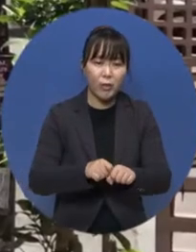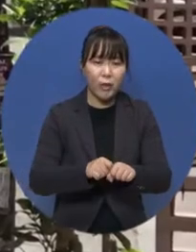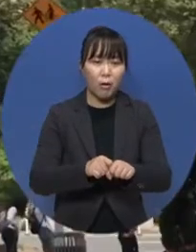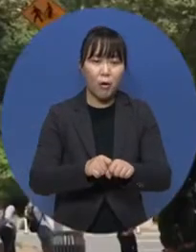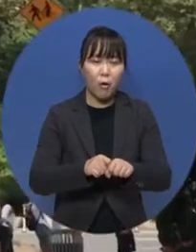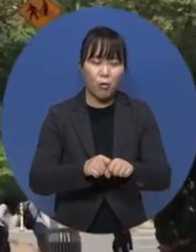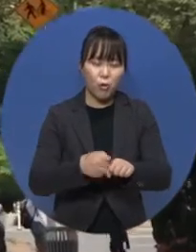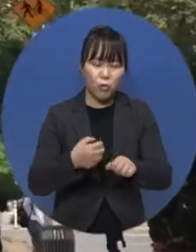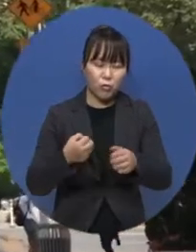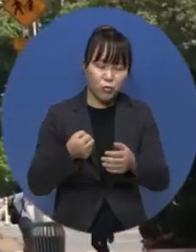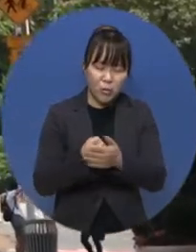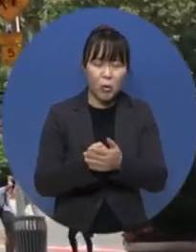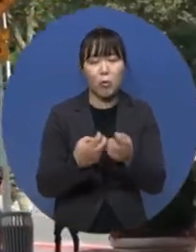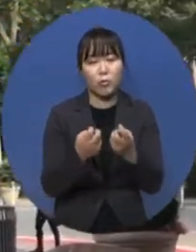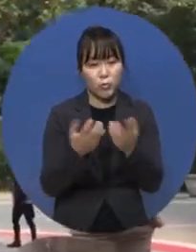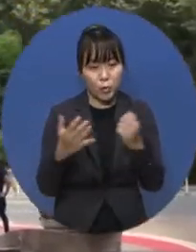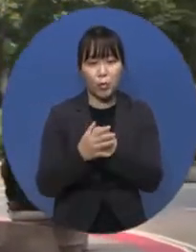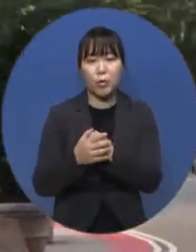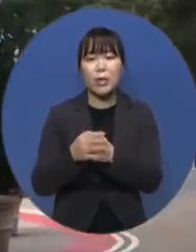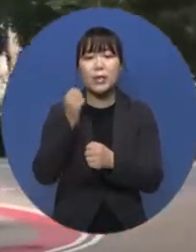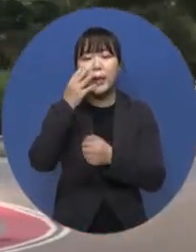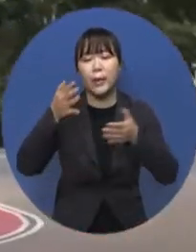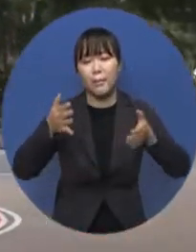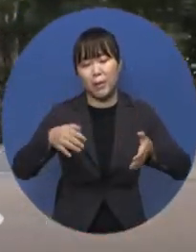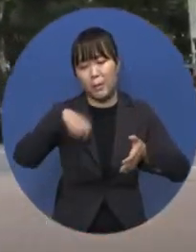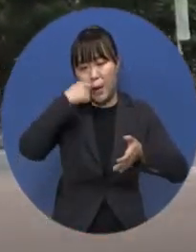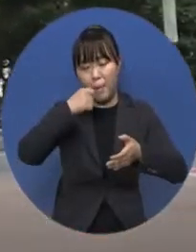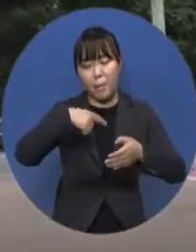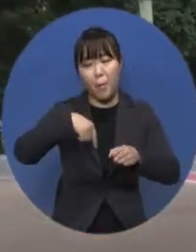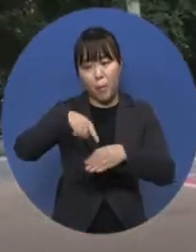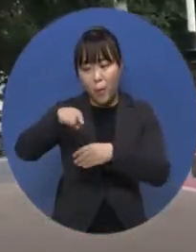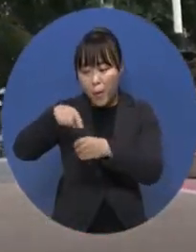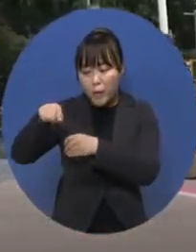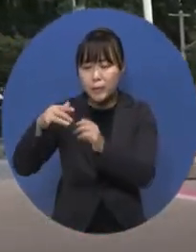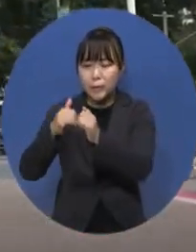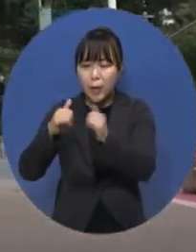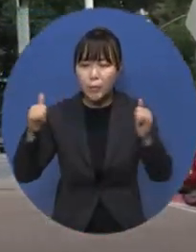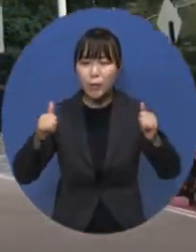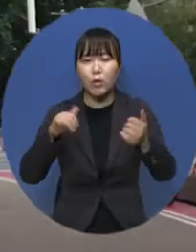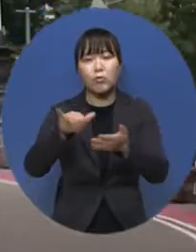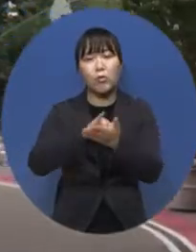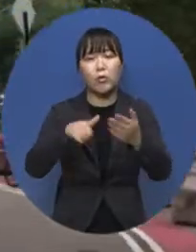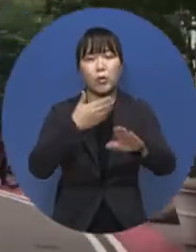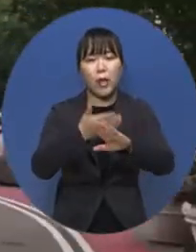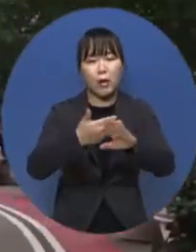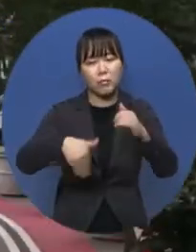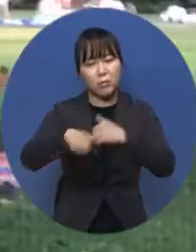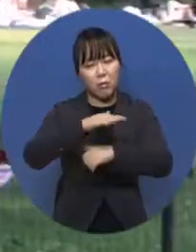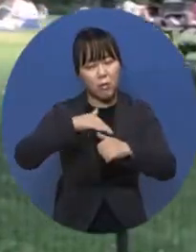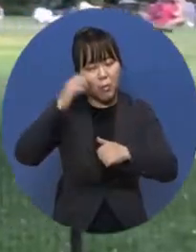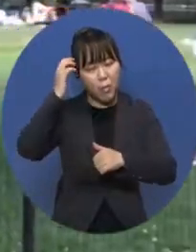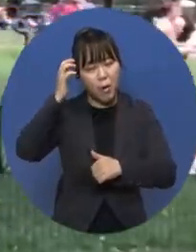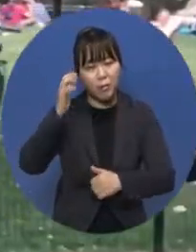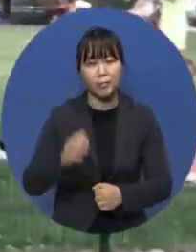업주와 4개월 만에 사람들과 외식을 즐기고 싶어 외출하는 시민들로 뉴욕은 또 다른 난관에